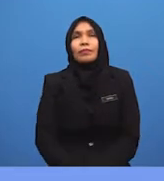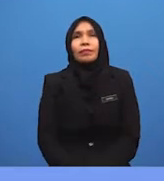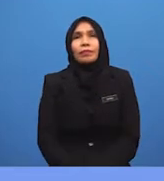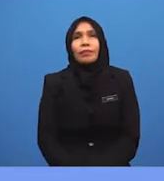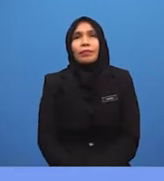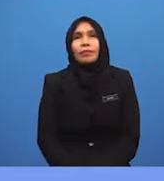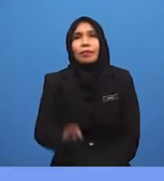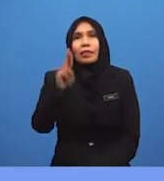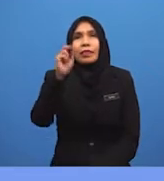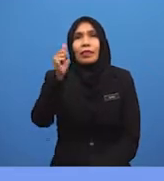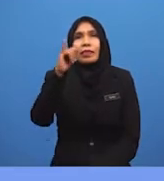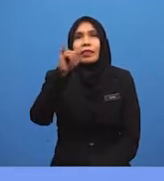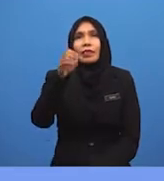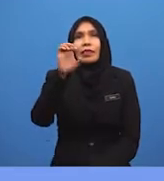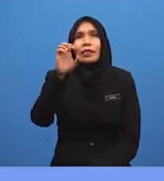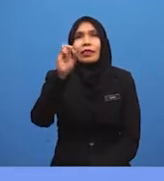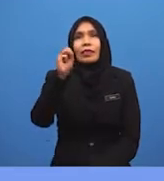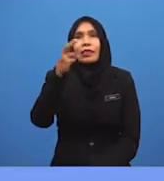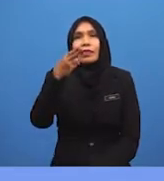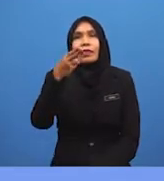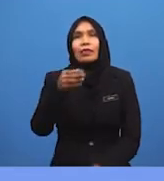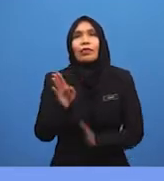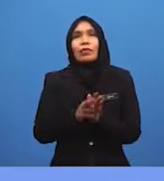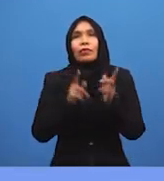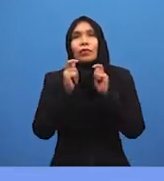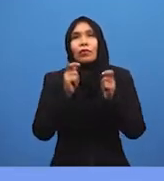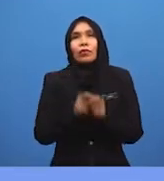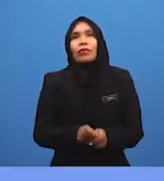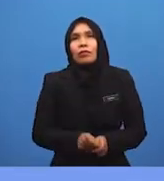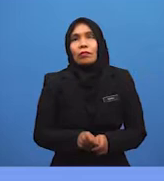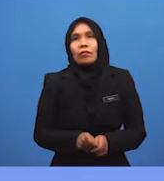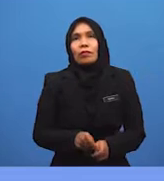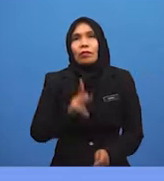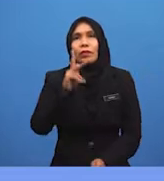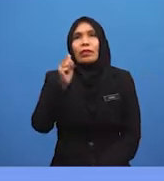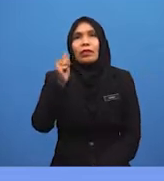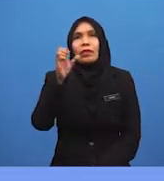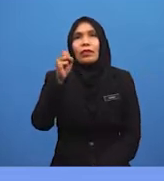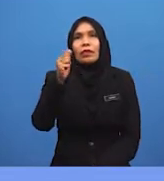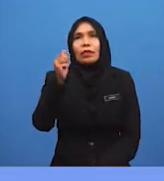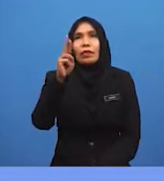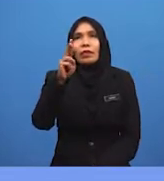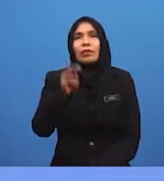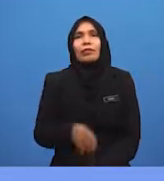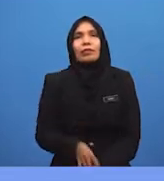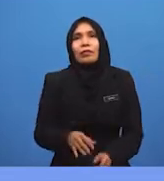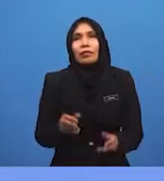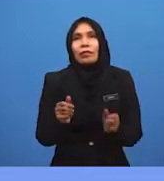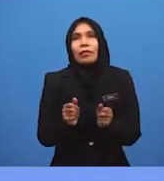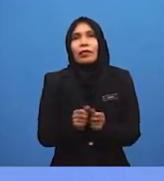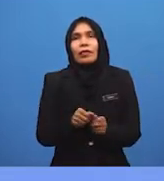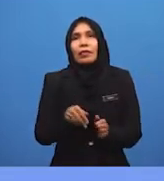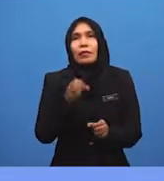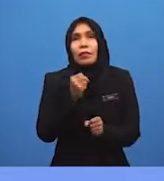8. Rajesh bertutur kasar kepada pekerja sekolah. Adakah tindakan itu hemat